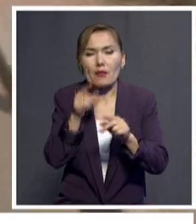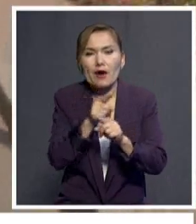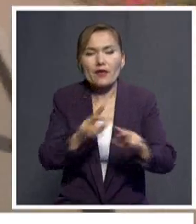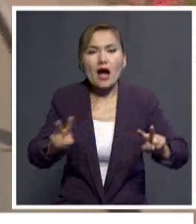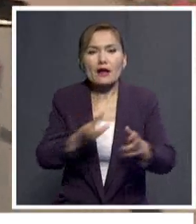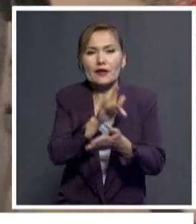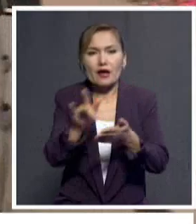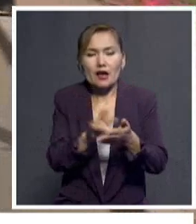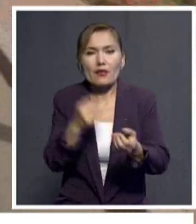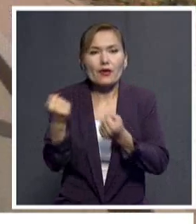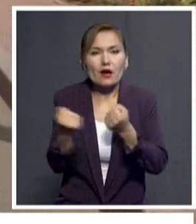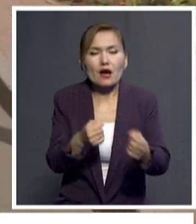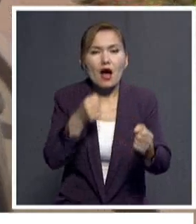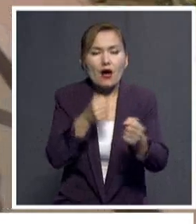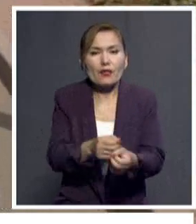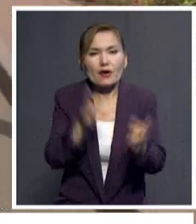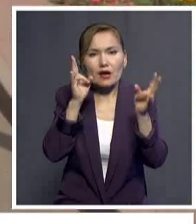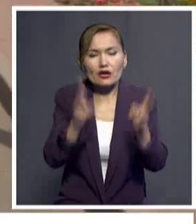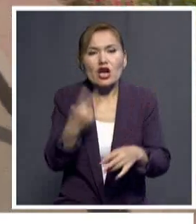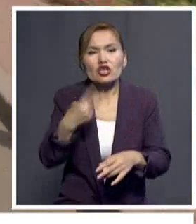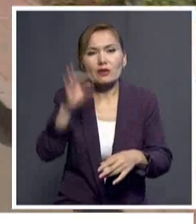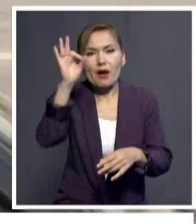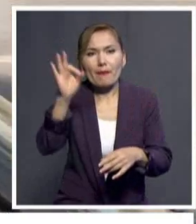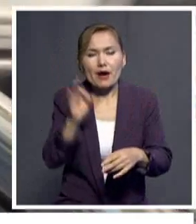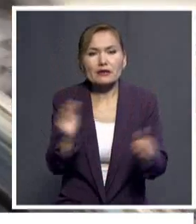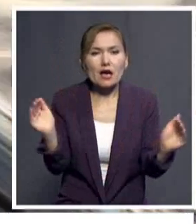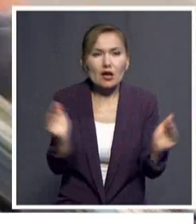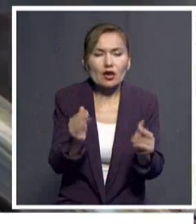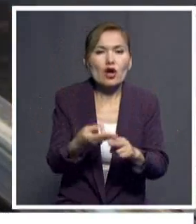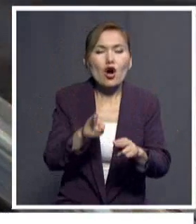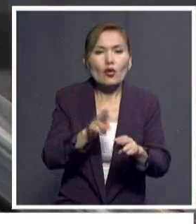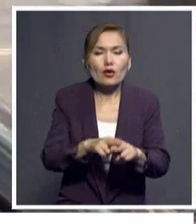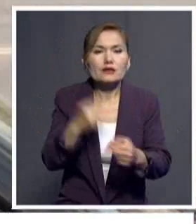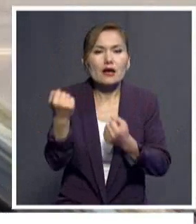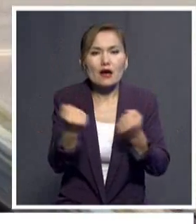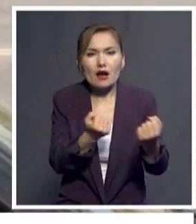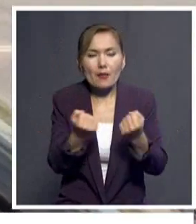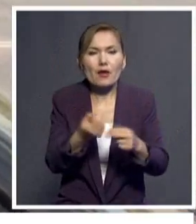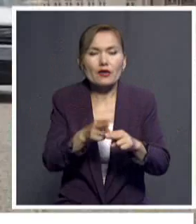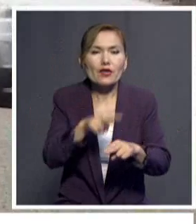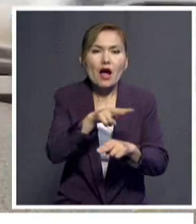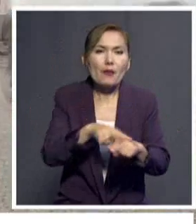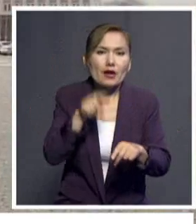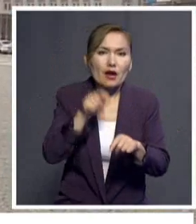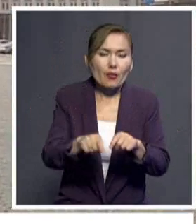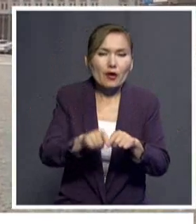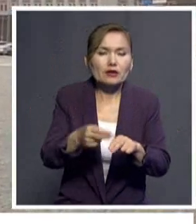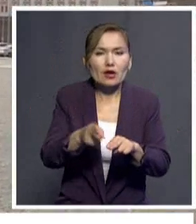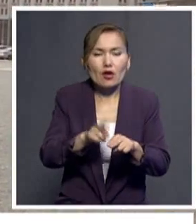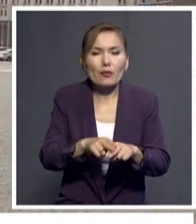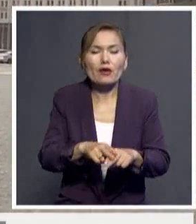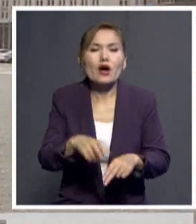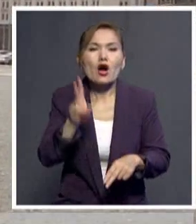көлік оқиғасынан қайтыс болғандардың саны 20%-ға азайған. Ал осы борышкер сияқты алдын алу шараларымен берілген жеңілдіктер